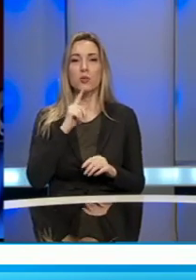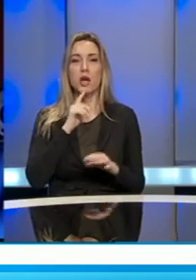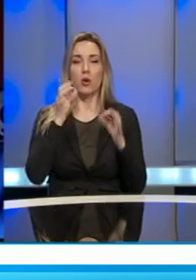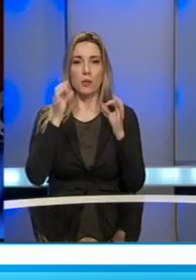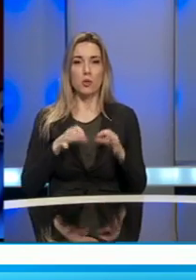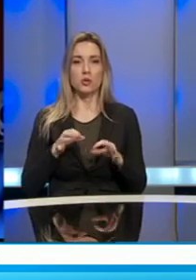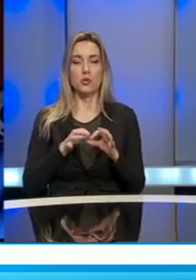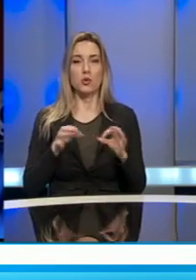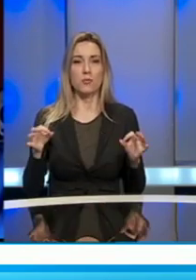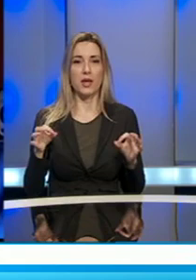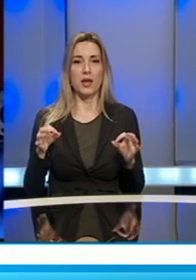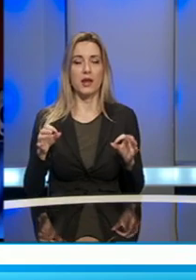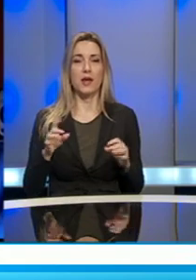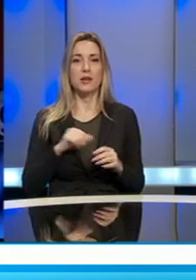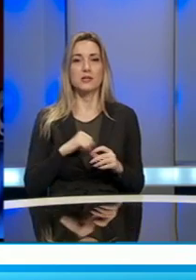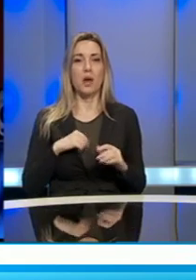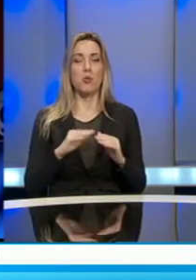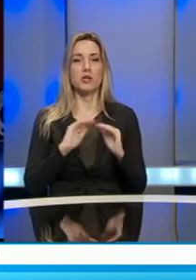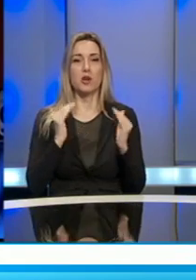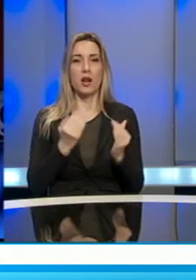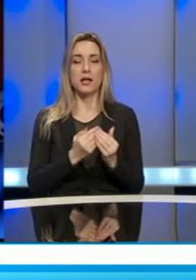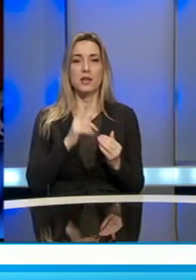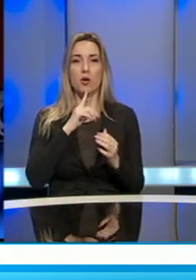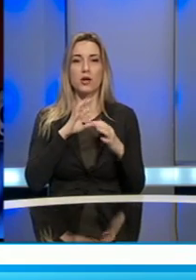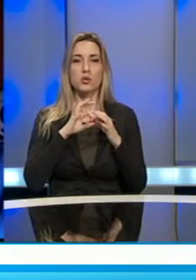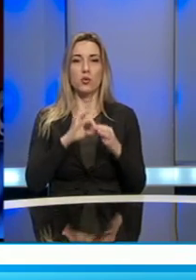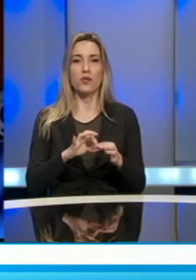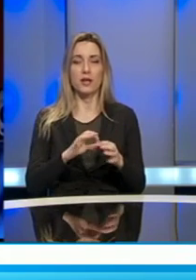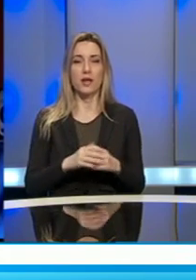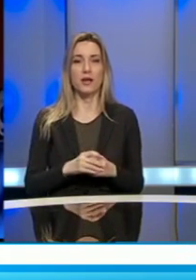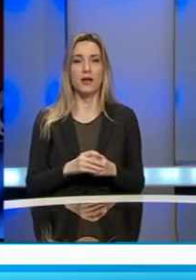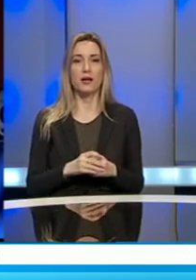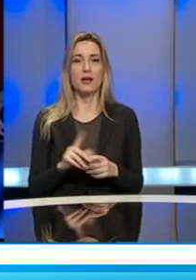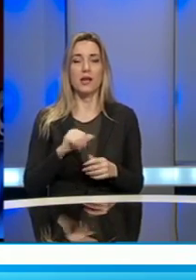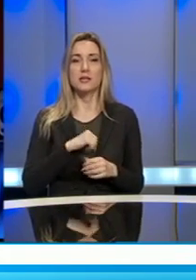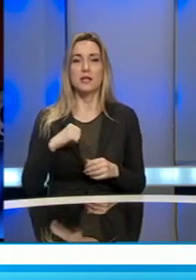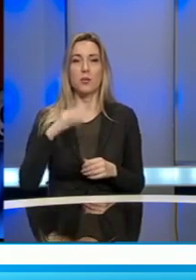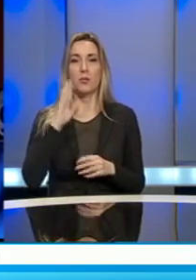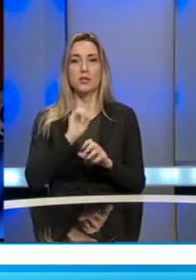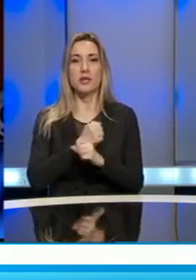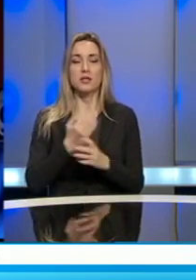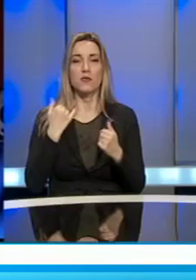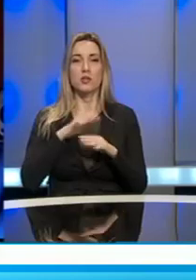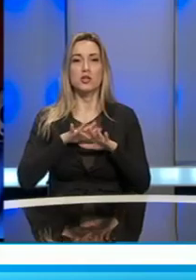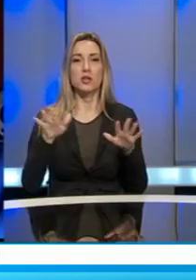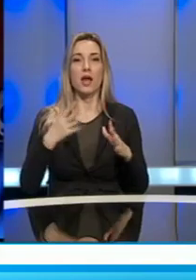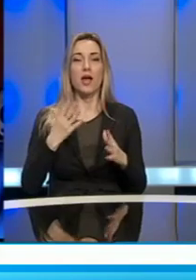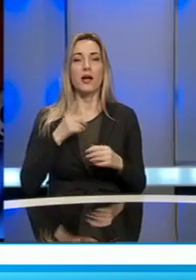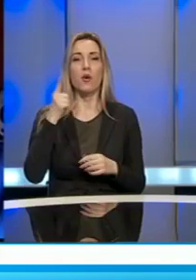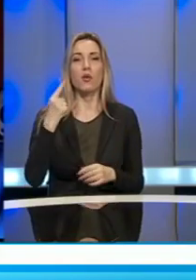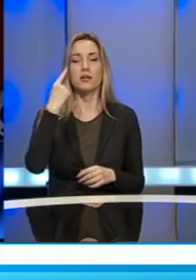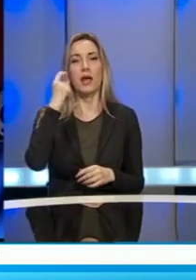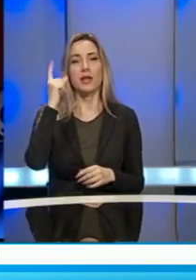poštuju mjere restrikcije i samoizolacije koje su uvedene ne samo u Bosni i Hercegovini nego i šire. Kako dođeste na